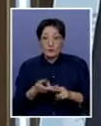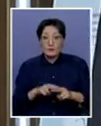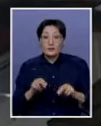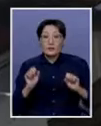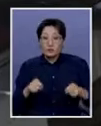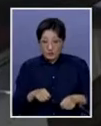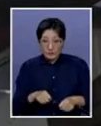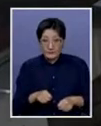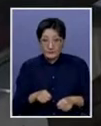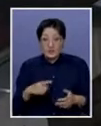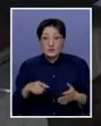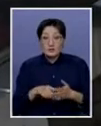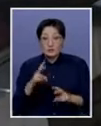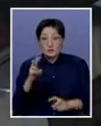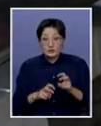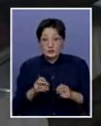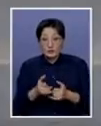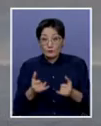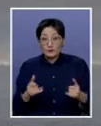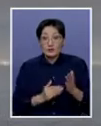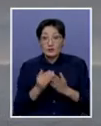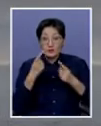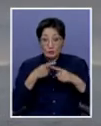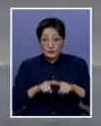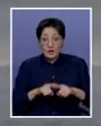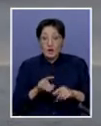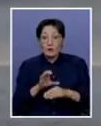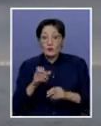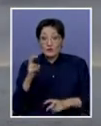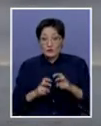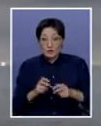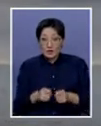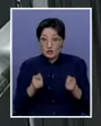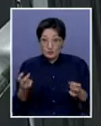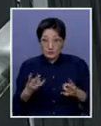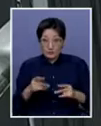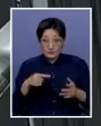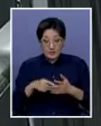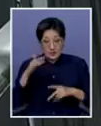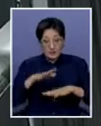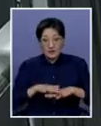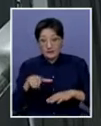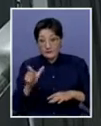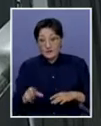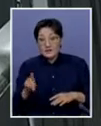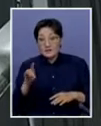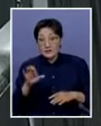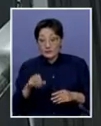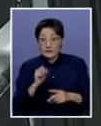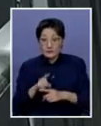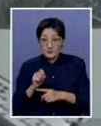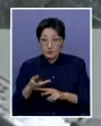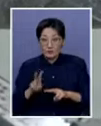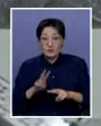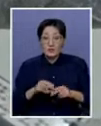қауқарымыз жетеді. Қаланы индустрияландыру үшін жоғары технологиялық өндірістер құру қажет. Бұл қала әкімі Бақытжан Сағынтаевтың тапсырмасы.